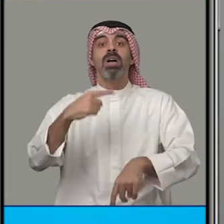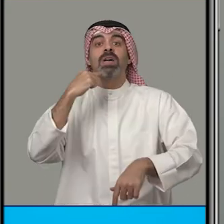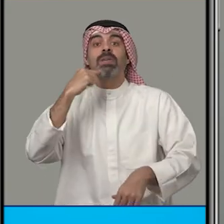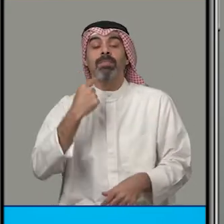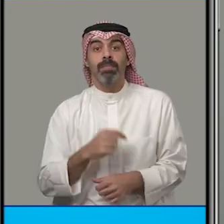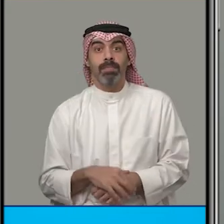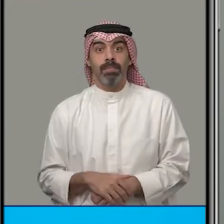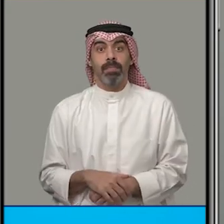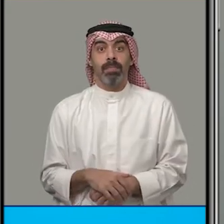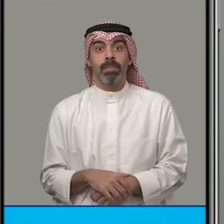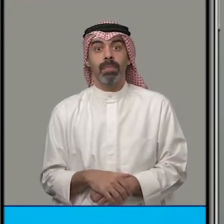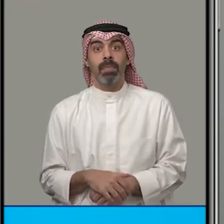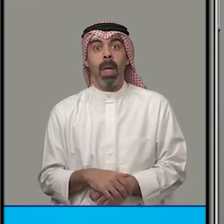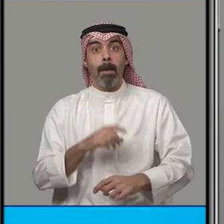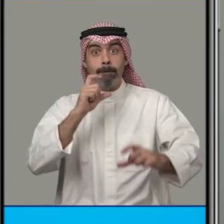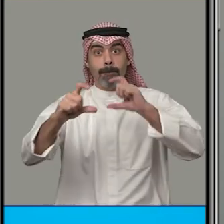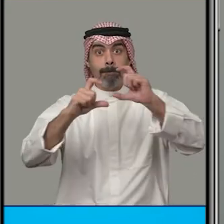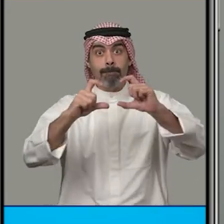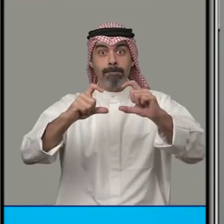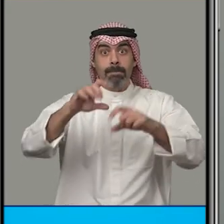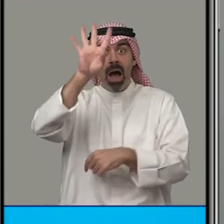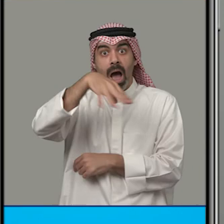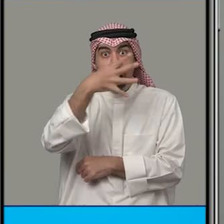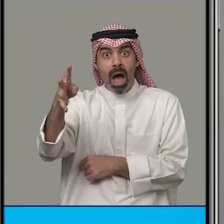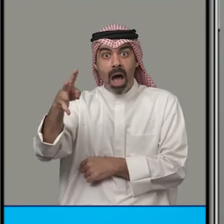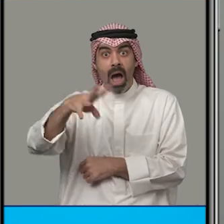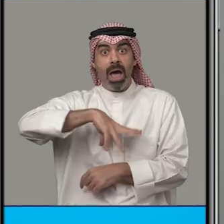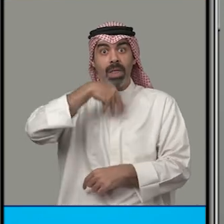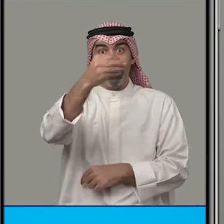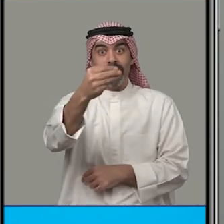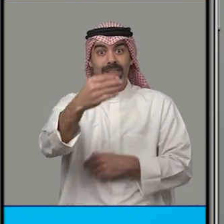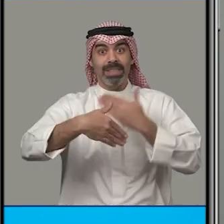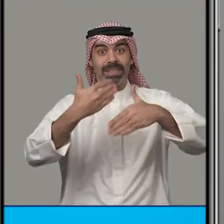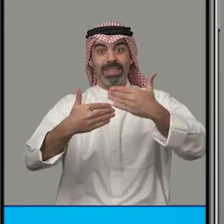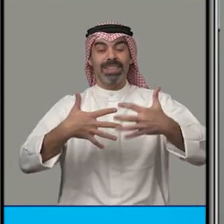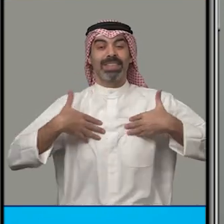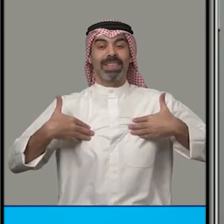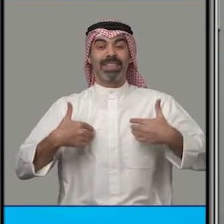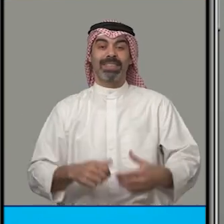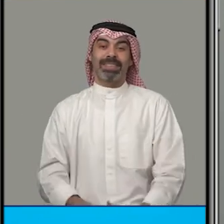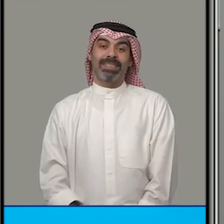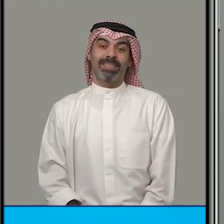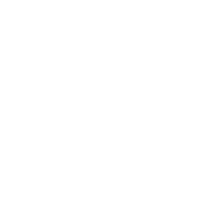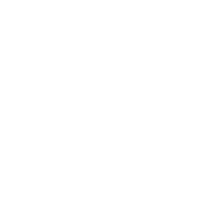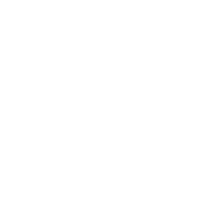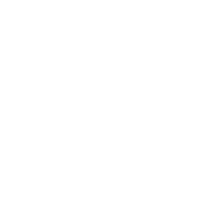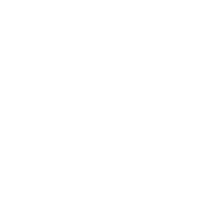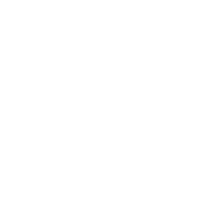iOS وأيضا موجود على الأندرويد. احنا في البنك الأهلي تمنى لكم عيد سعيد.